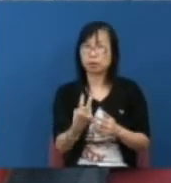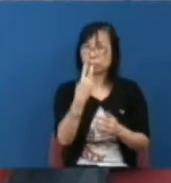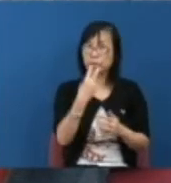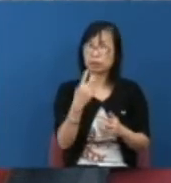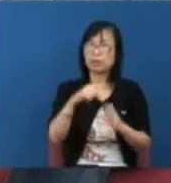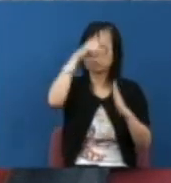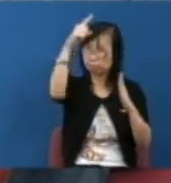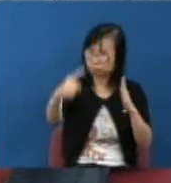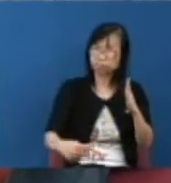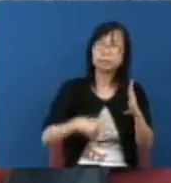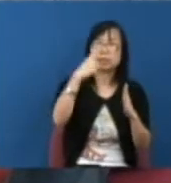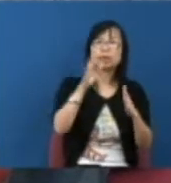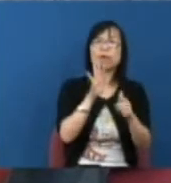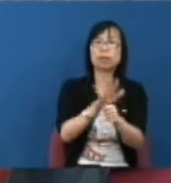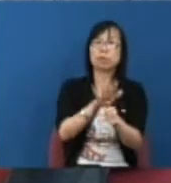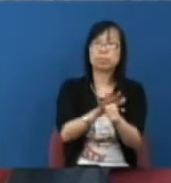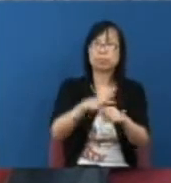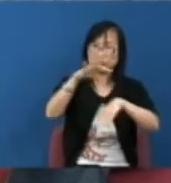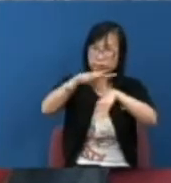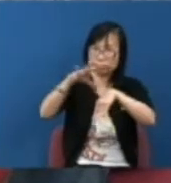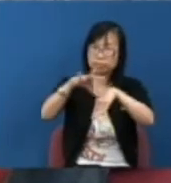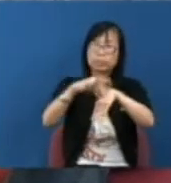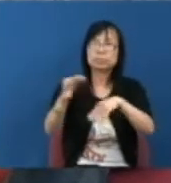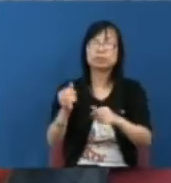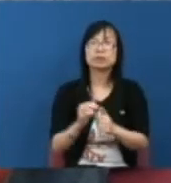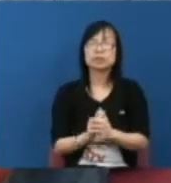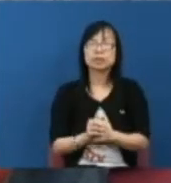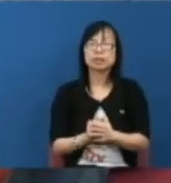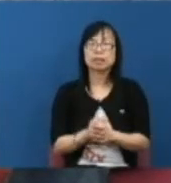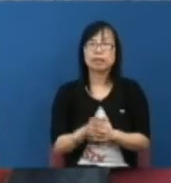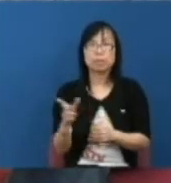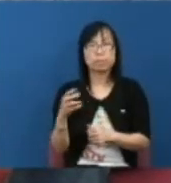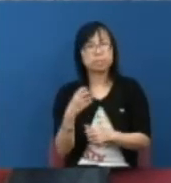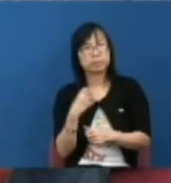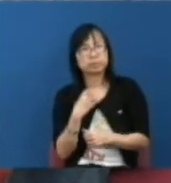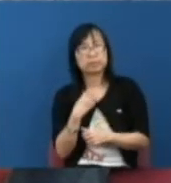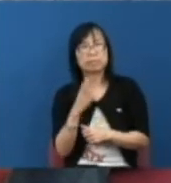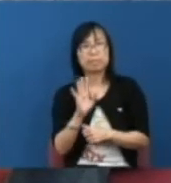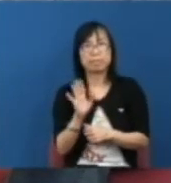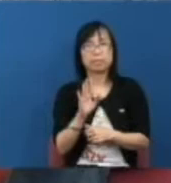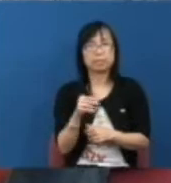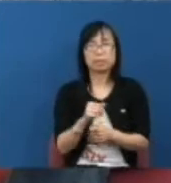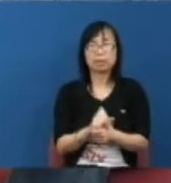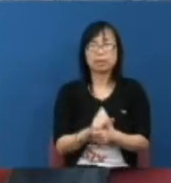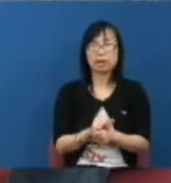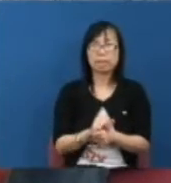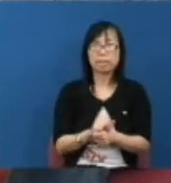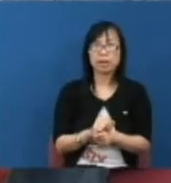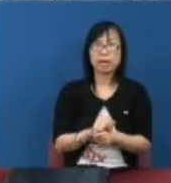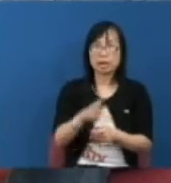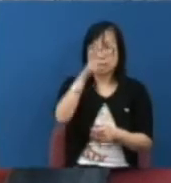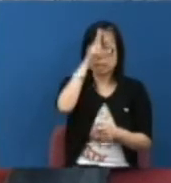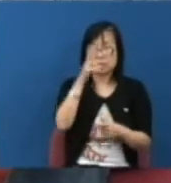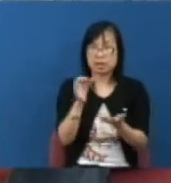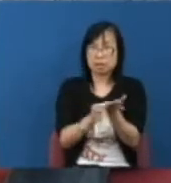通，以至令到可以幫助到節能的一個功效。咁似乎我又覺得唔係淨係地政署要